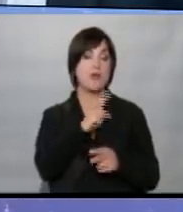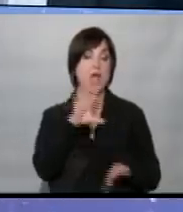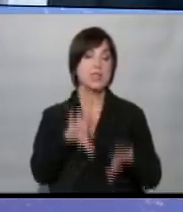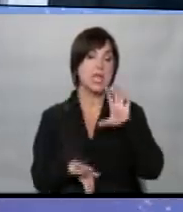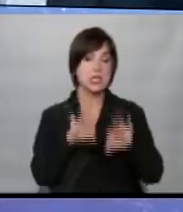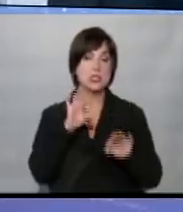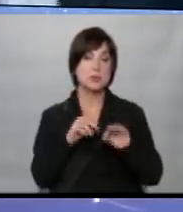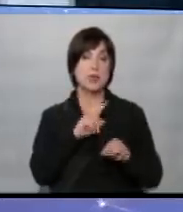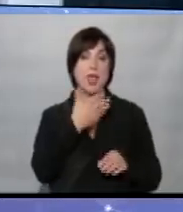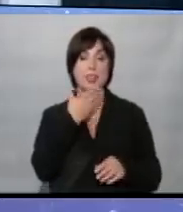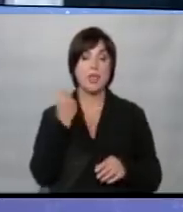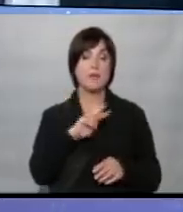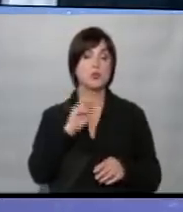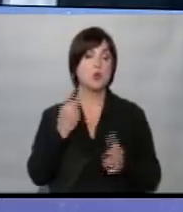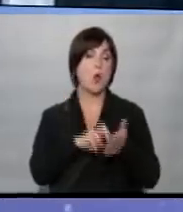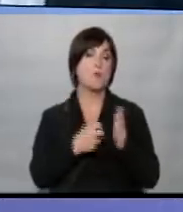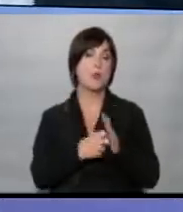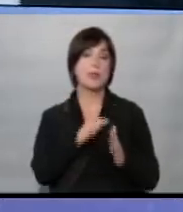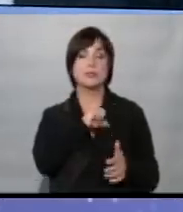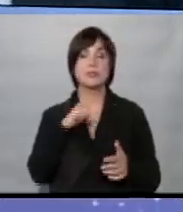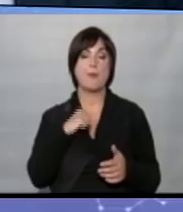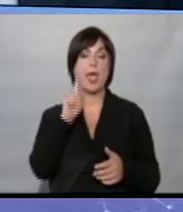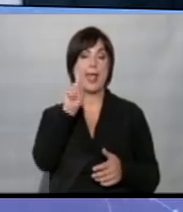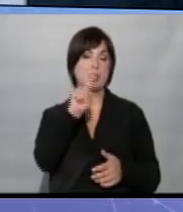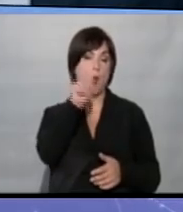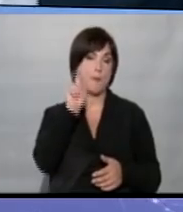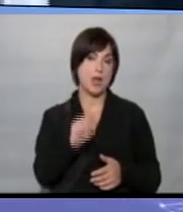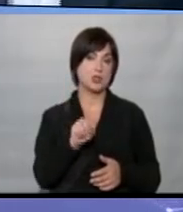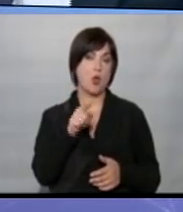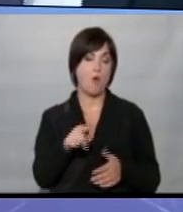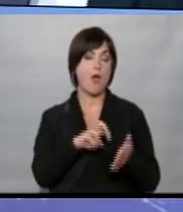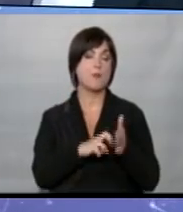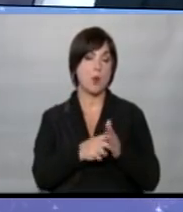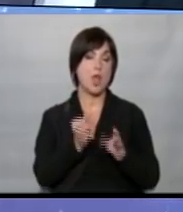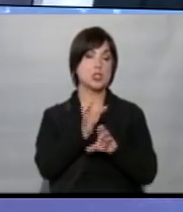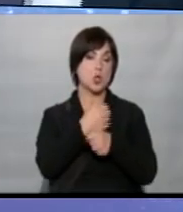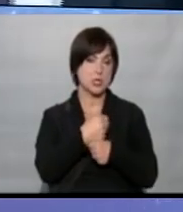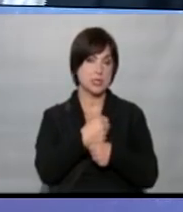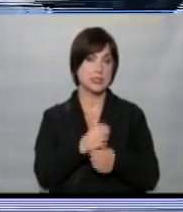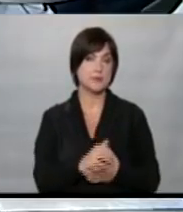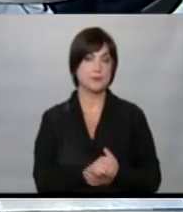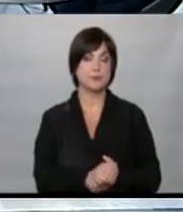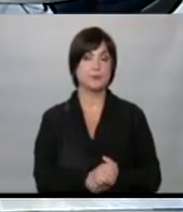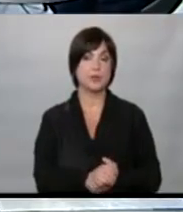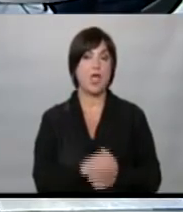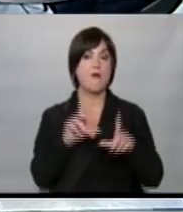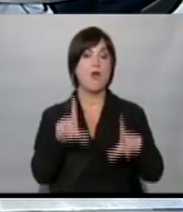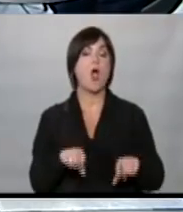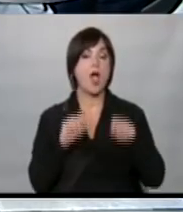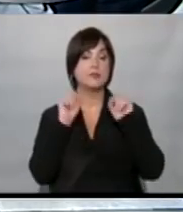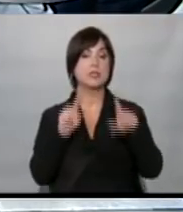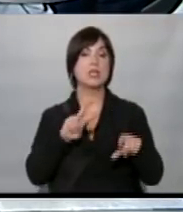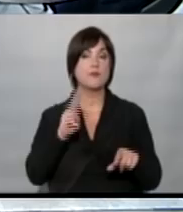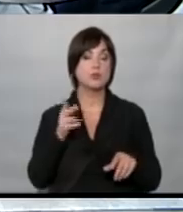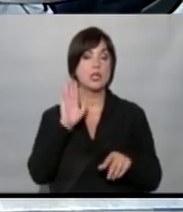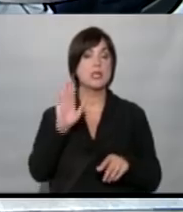избори, како да нема ни еден проблем, туку има само едно прашање. Ете, тоа е проблемот со кризата. Видете, во Австралија или во